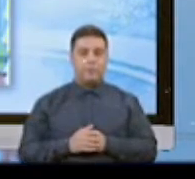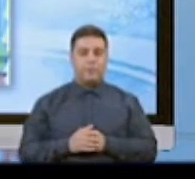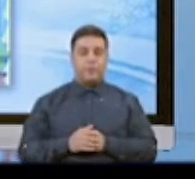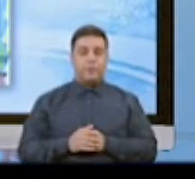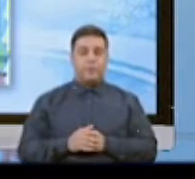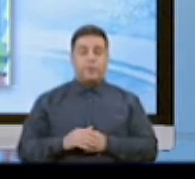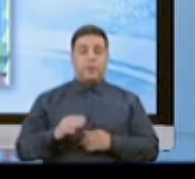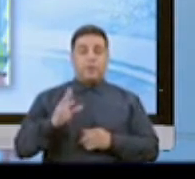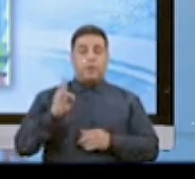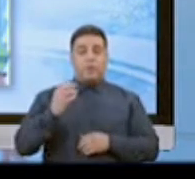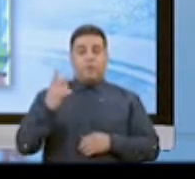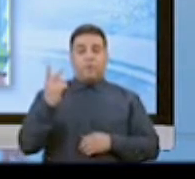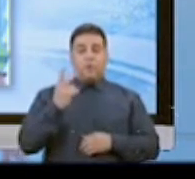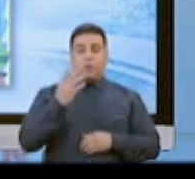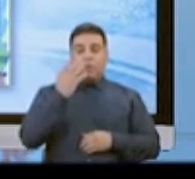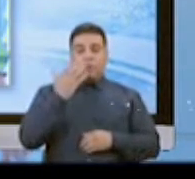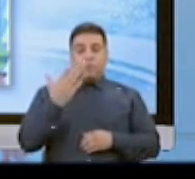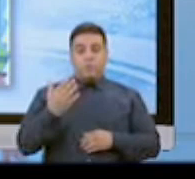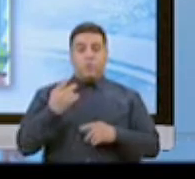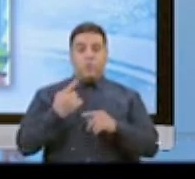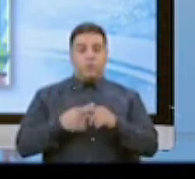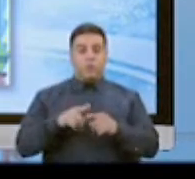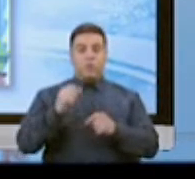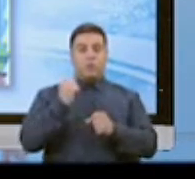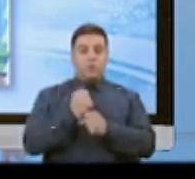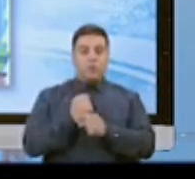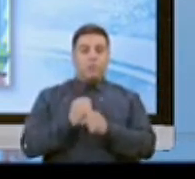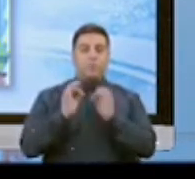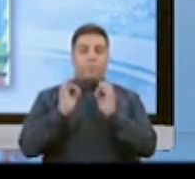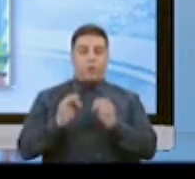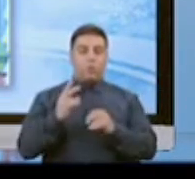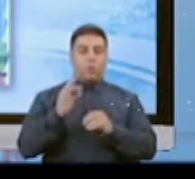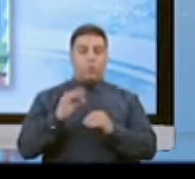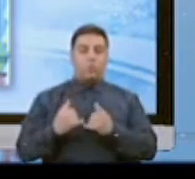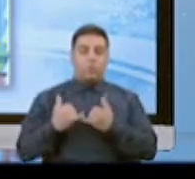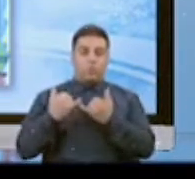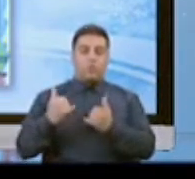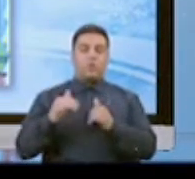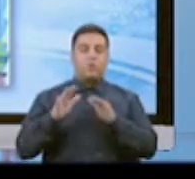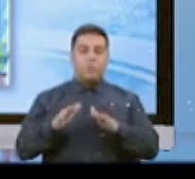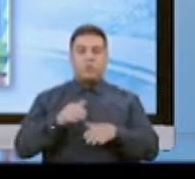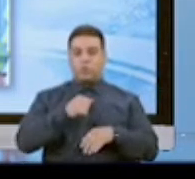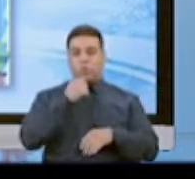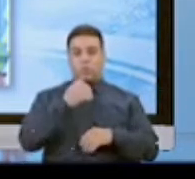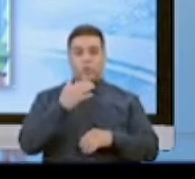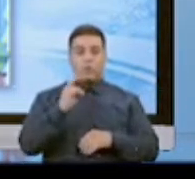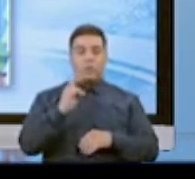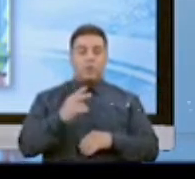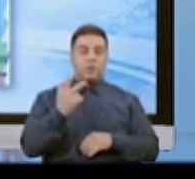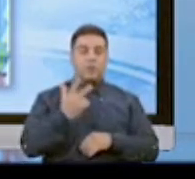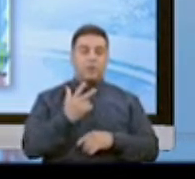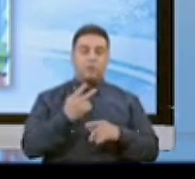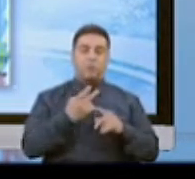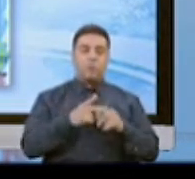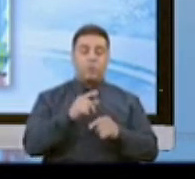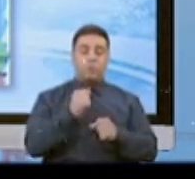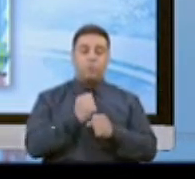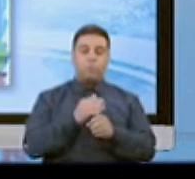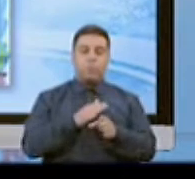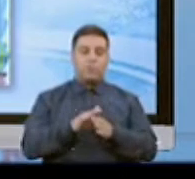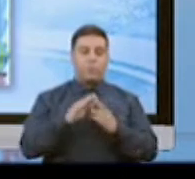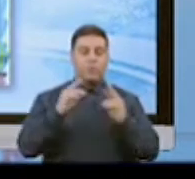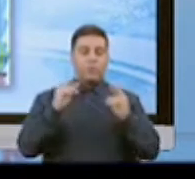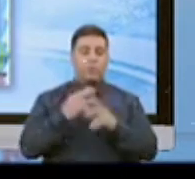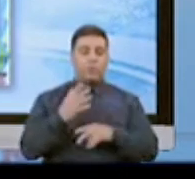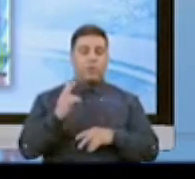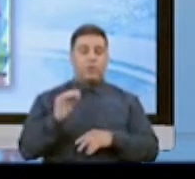транспорте. На второй картинке герой поступает правильно, он уступает место. На третьей картинке мальчик поступает неправильно.